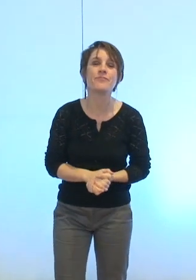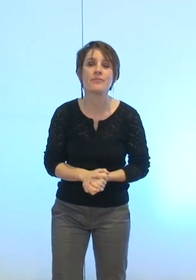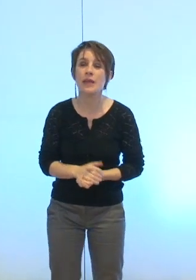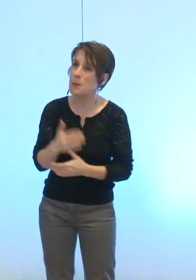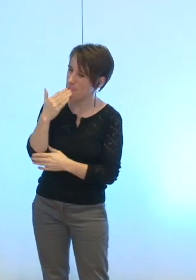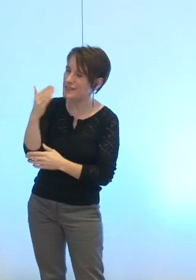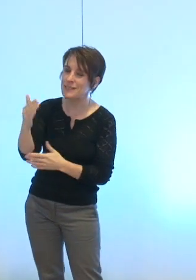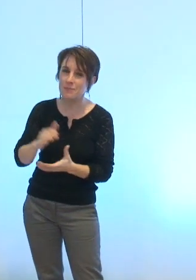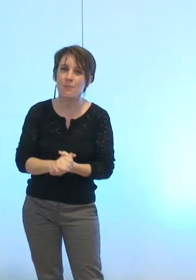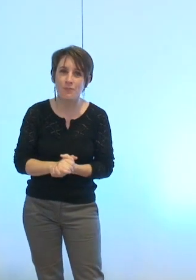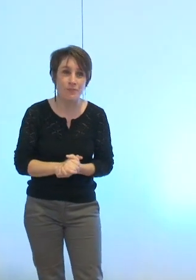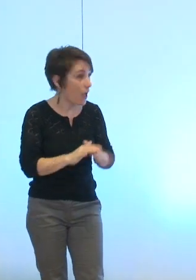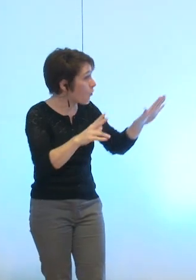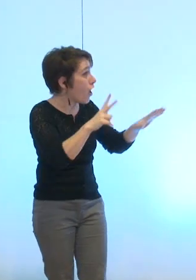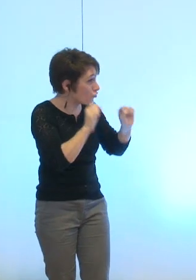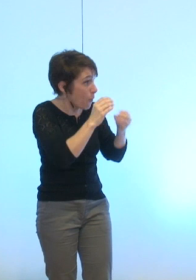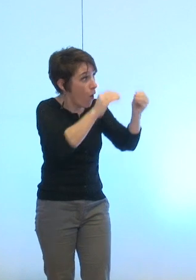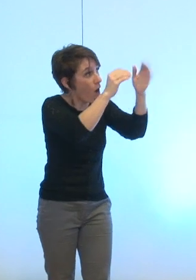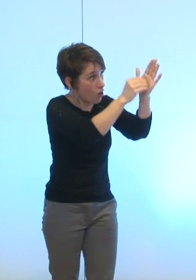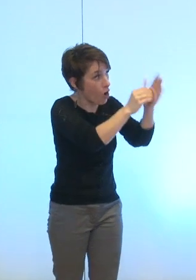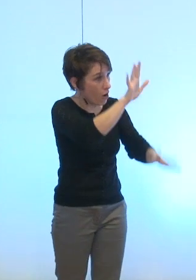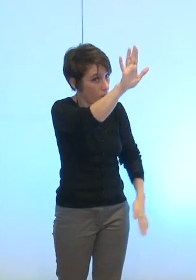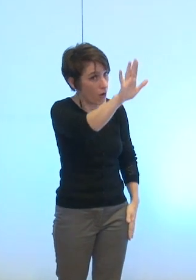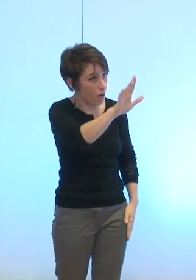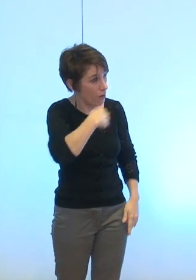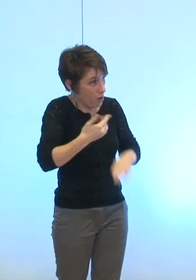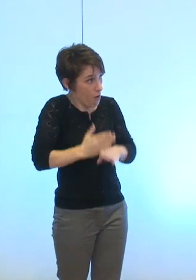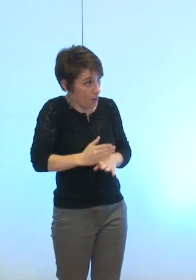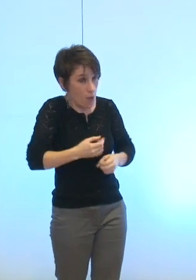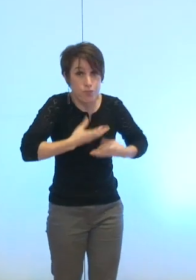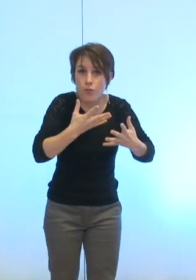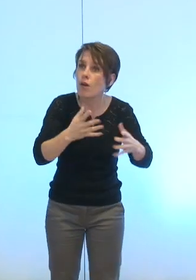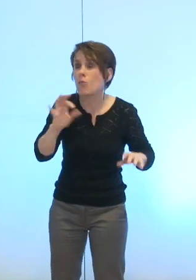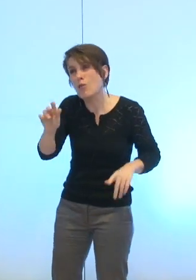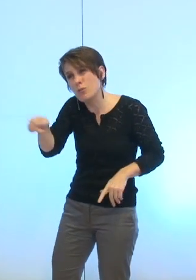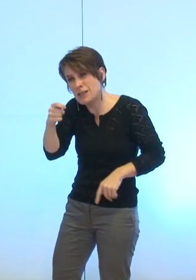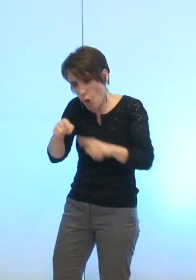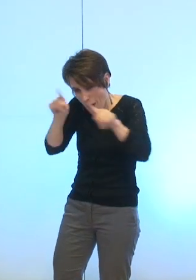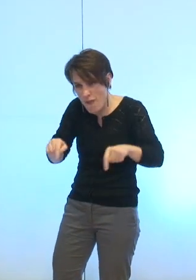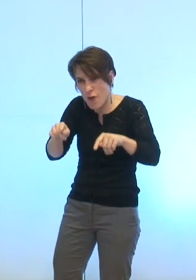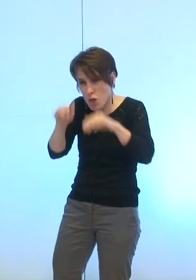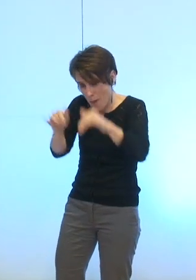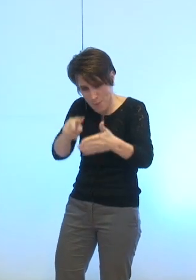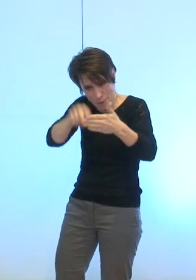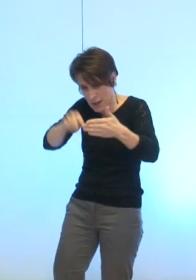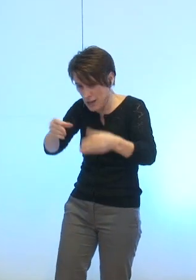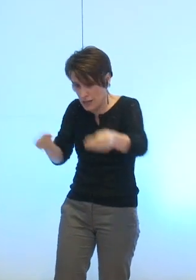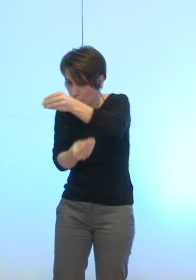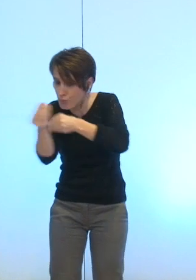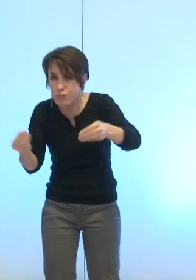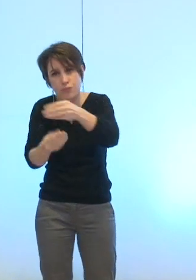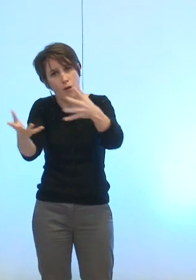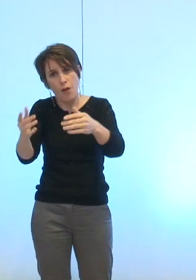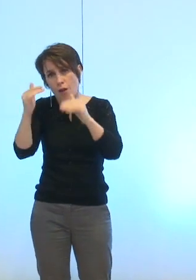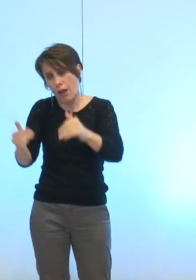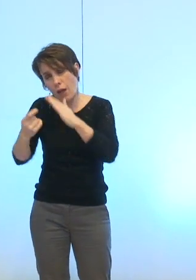merci mais j'en ai d'autres c'est normal c'est les mêmes feuilles que vous prenez dans dans un autre ordre allez monsieur Safar